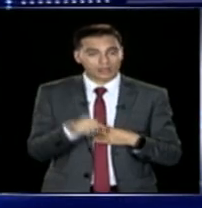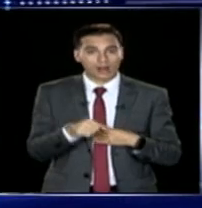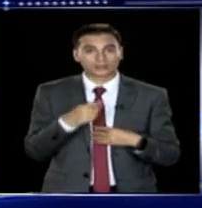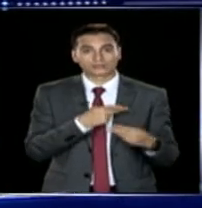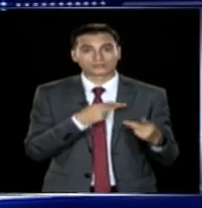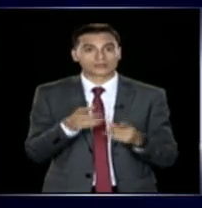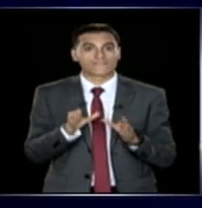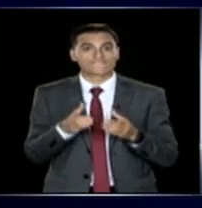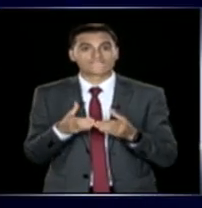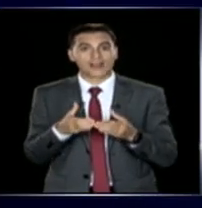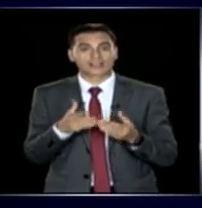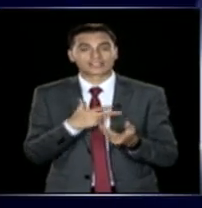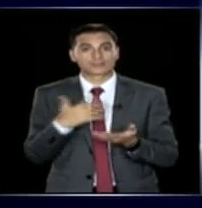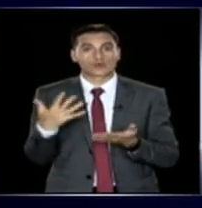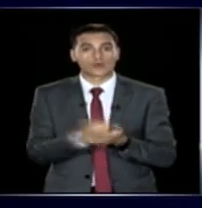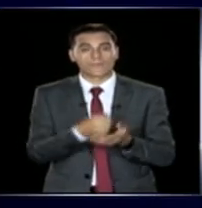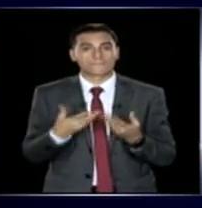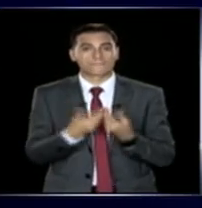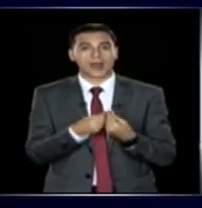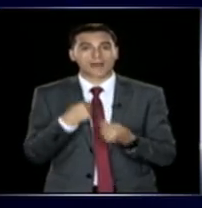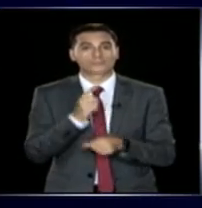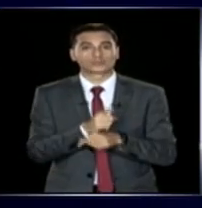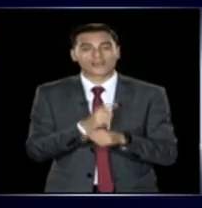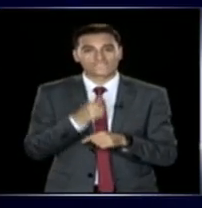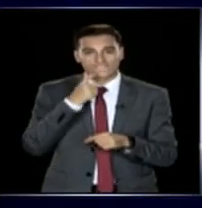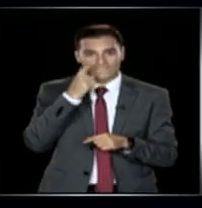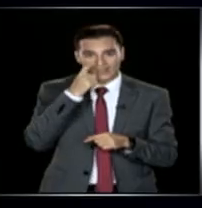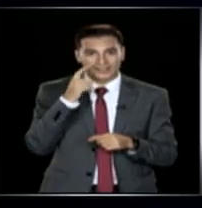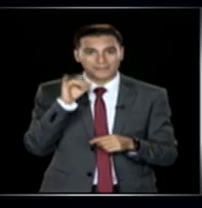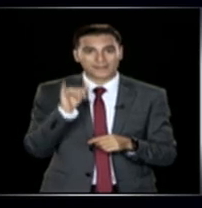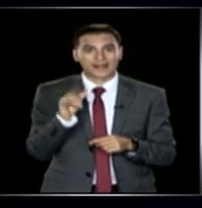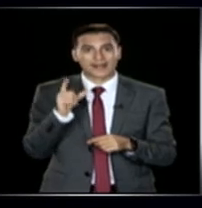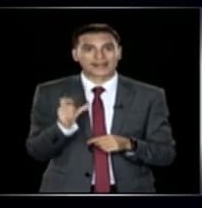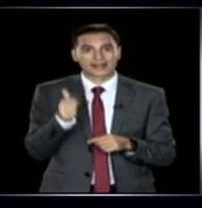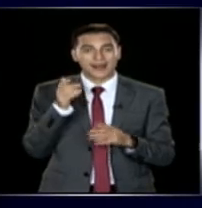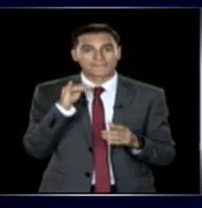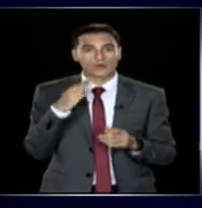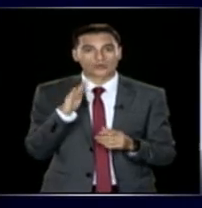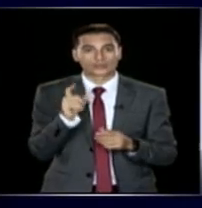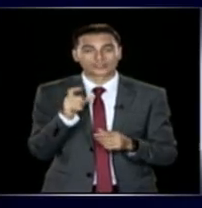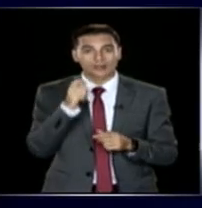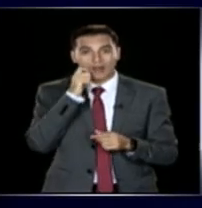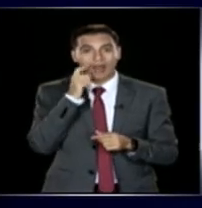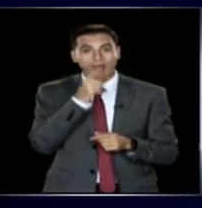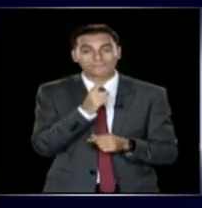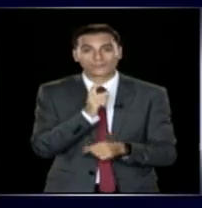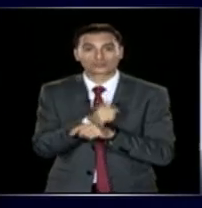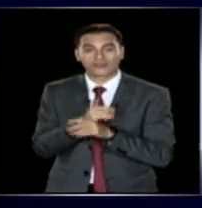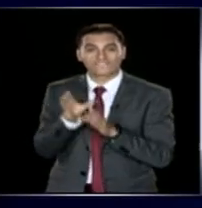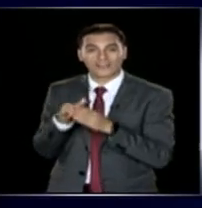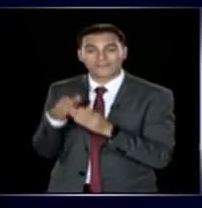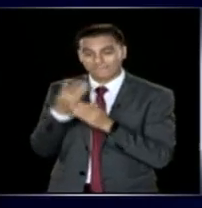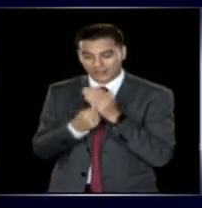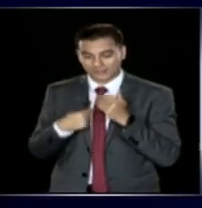إنها انضمت لفريق الكومي مع المدير الفني ميرنا محسن. دي حاجة. فالأب بيدرب فريق الصقور